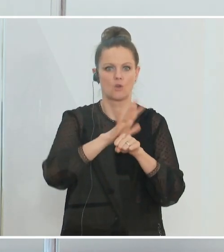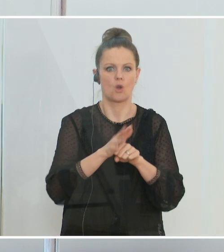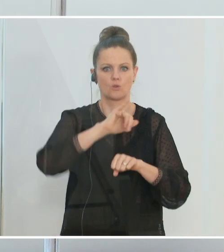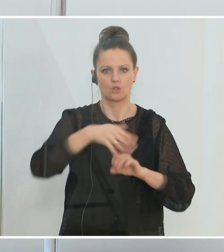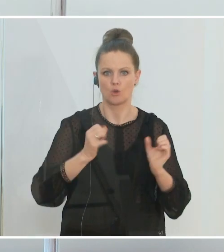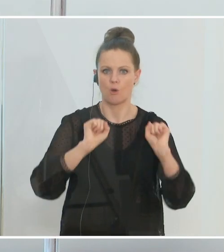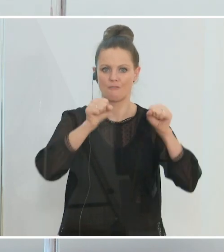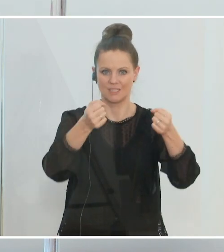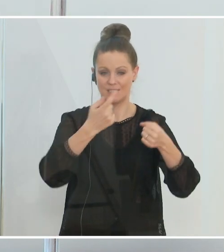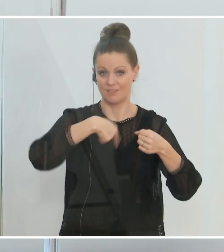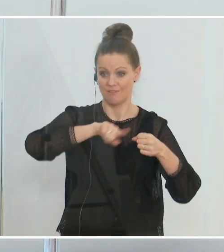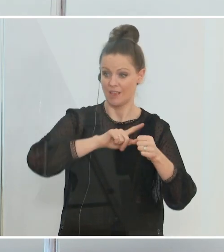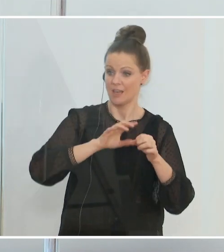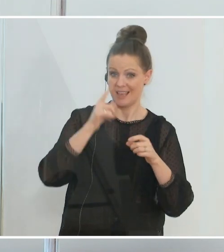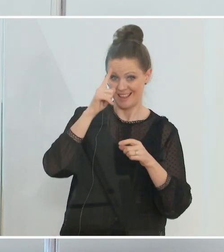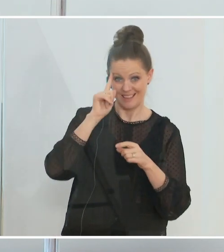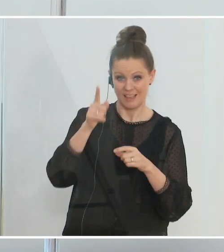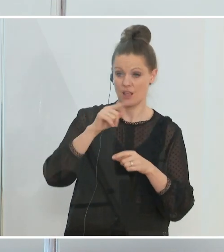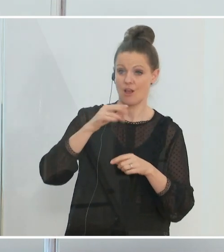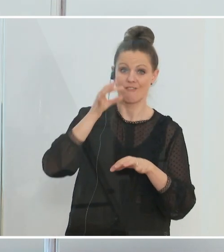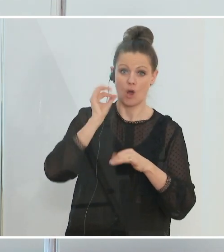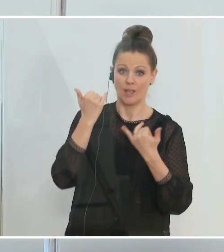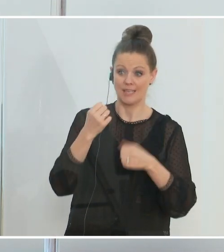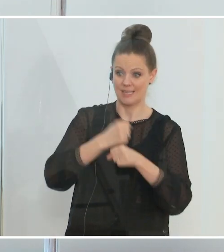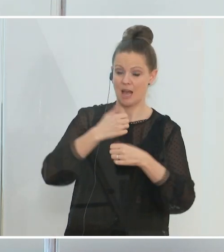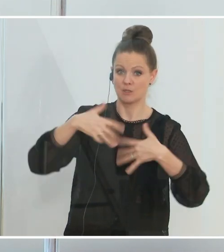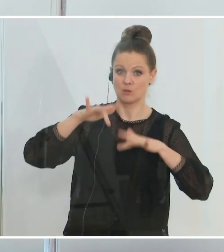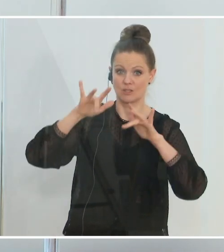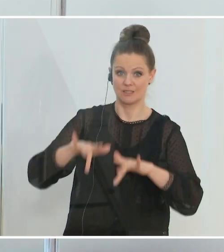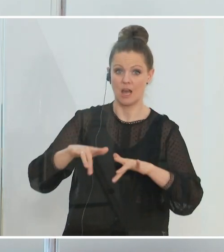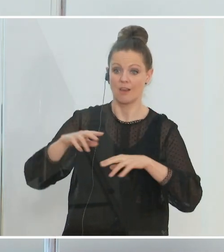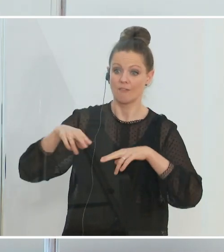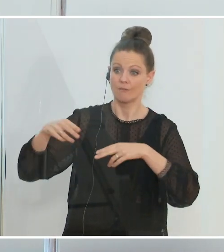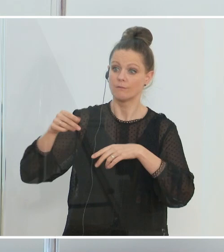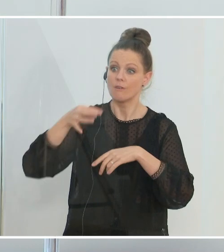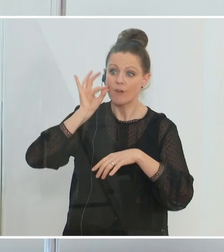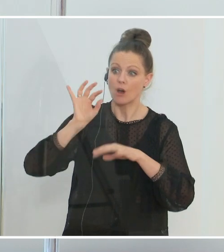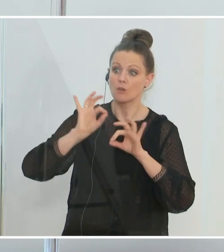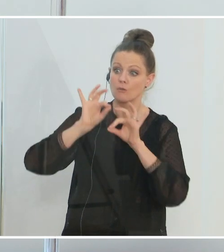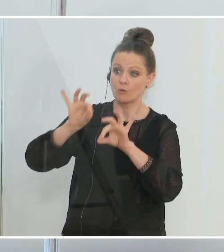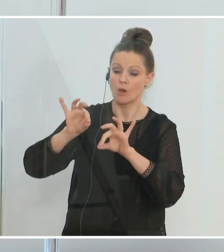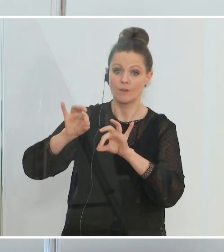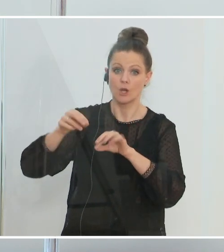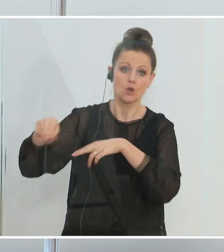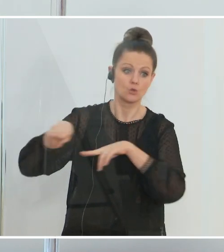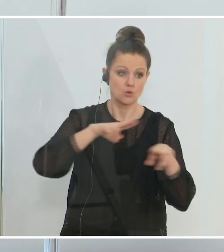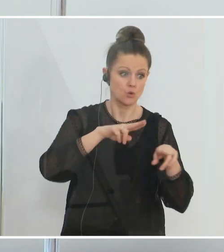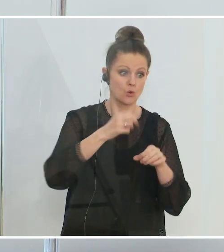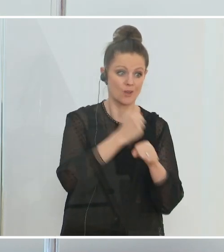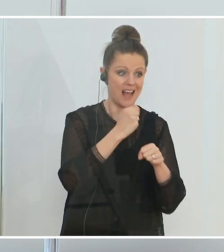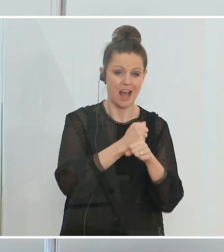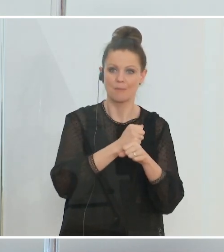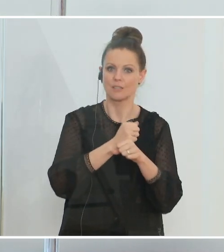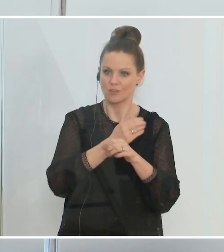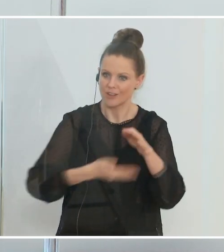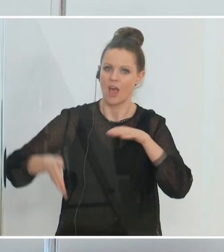Corona-Job-Offensive, dass wir jene Frauen, die jetzt arbeitslos geworden sind, nicht nur schauen, wieder einen Job zu bekommen, sondern aufqualifizieren mit diesen